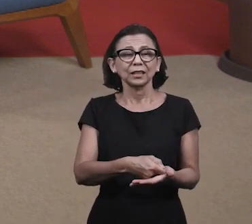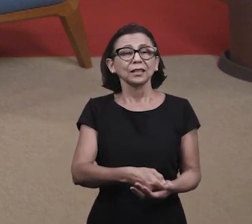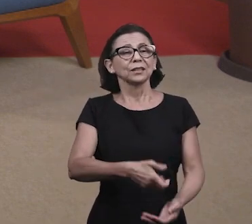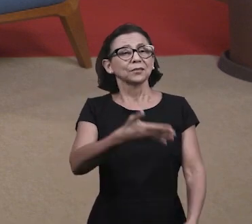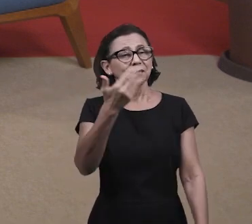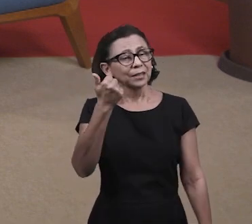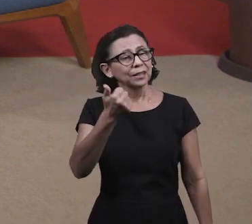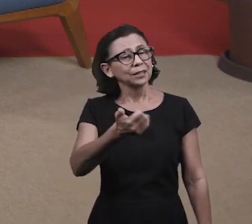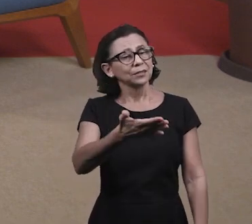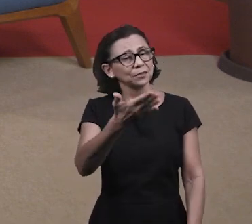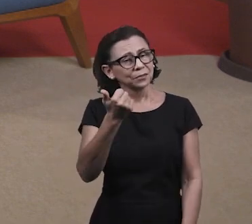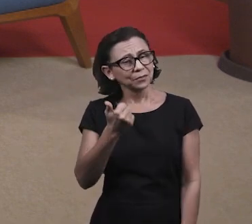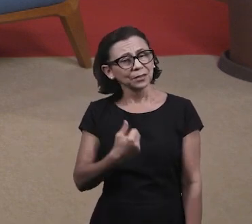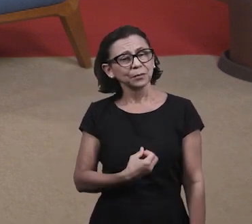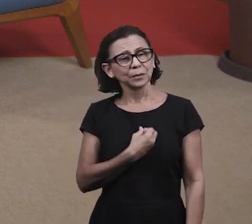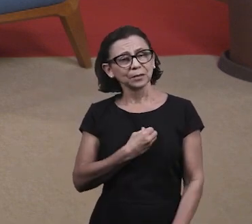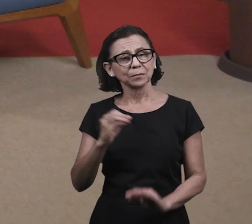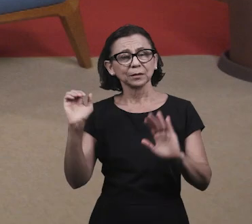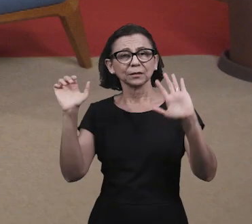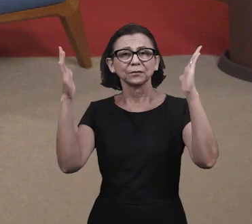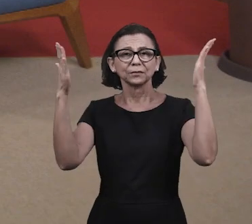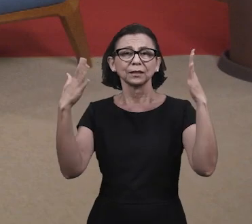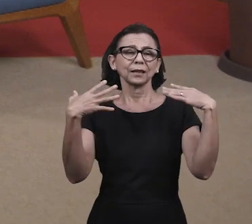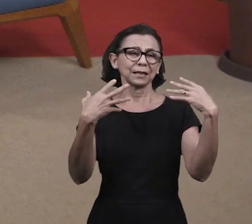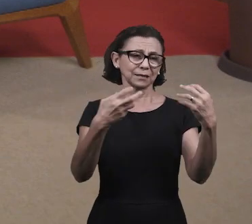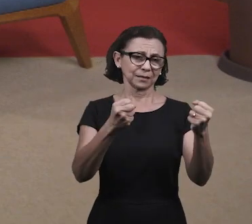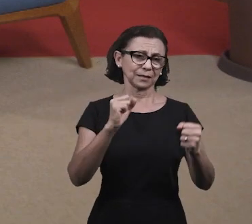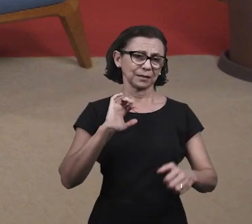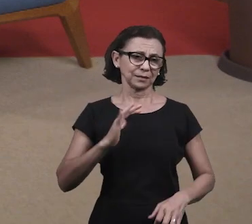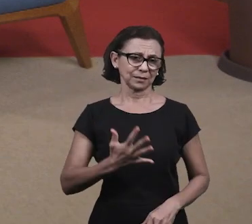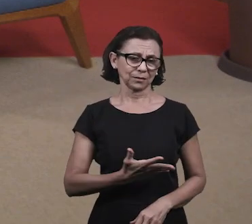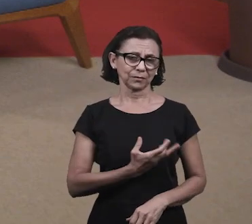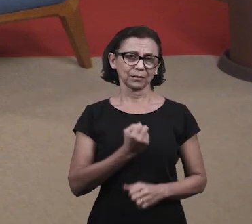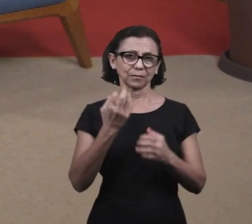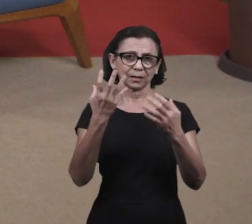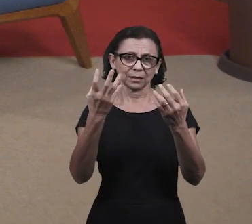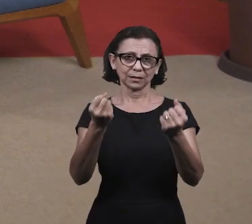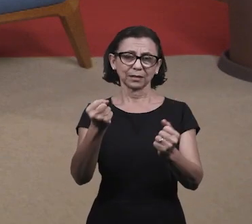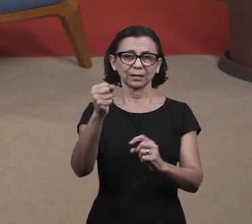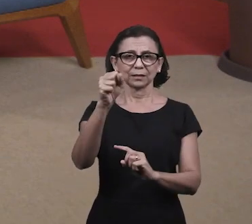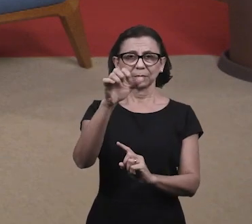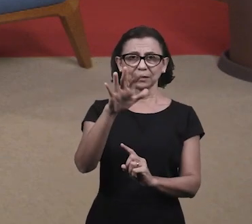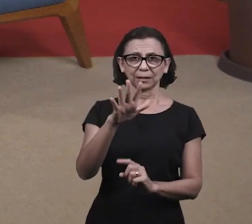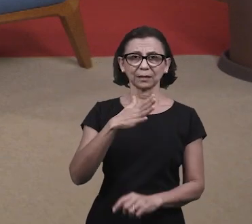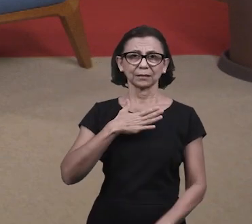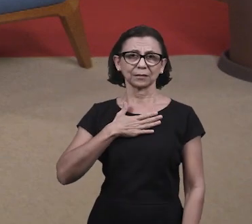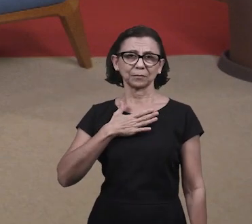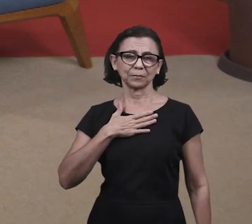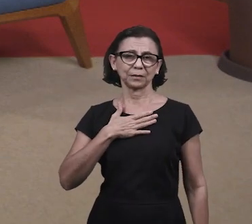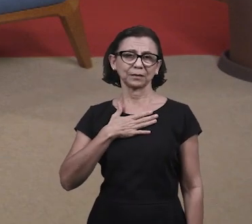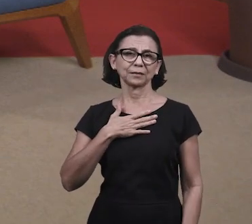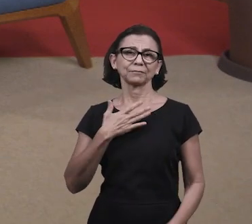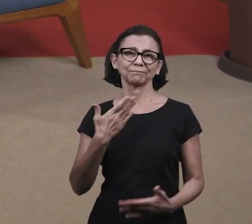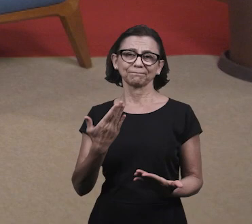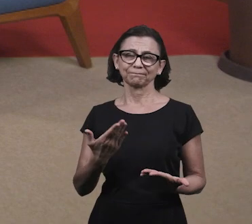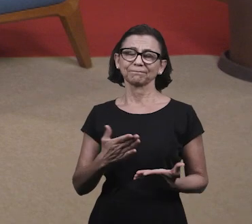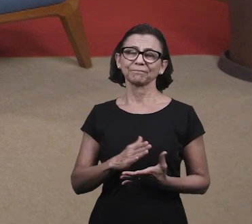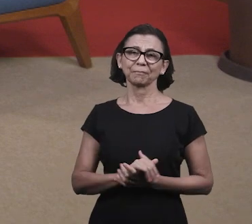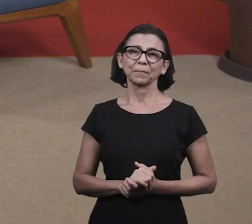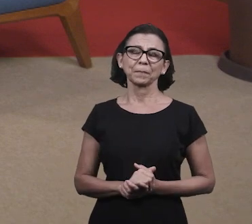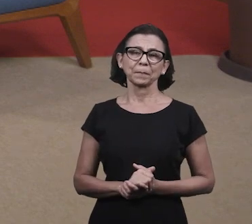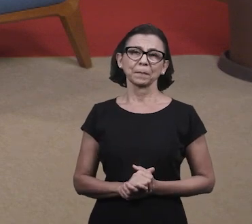donc, cette insistance, elle vient. Elle vient vers la fête, vient vers le salut, vient vers la grâce, vient vers ma